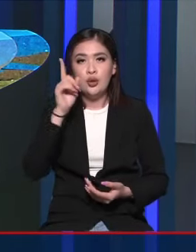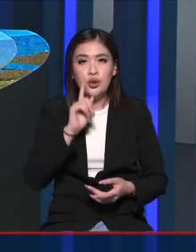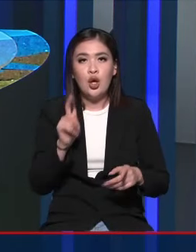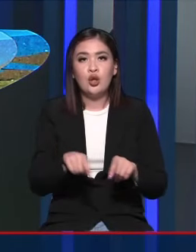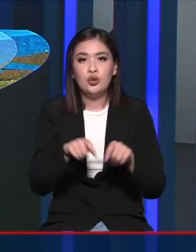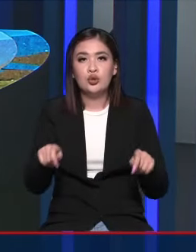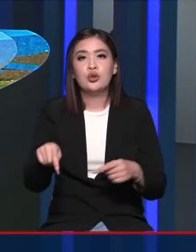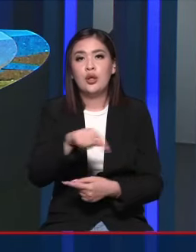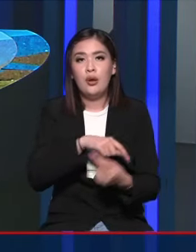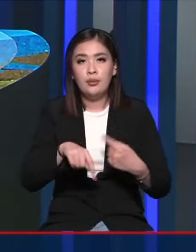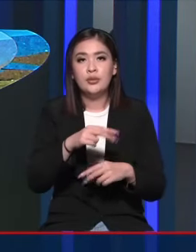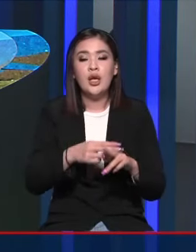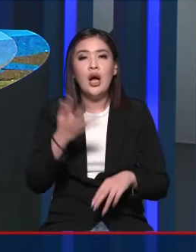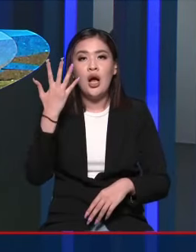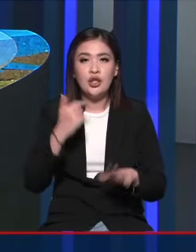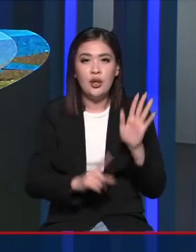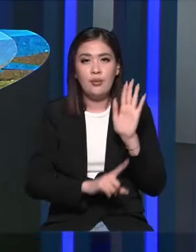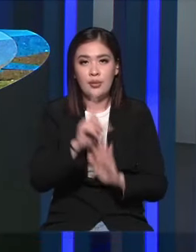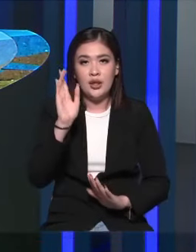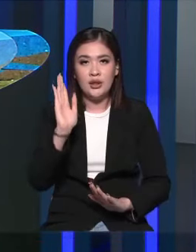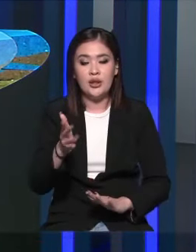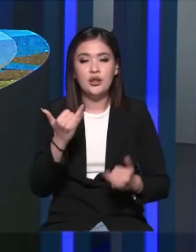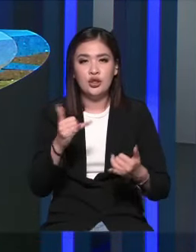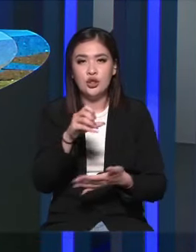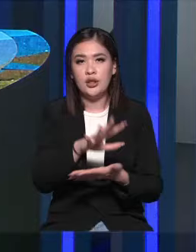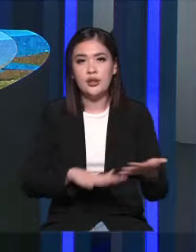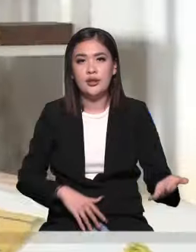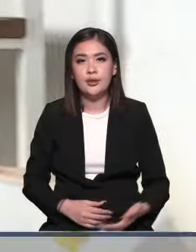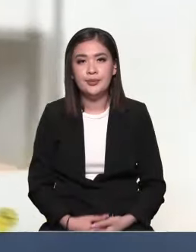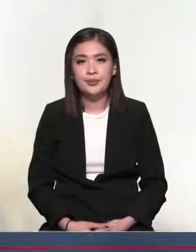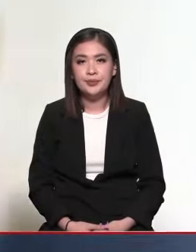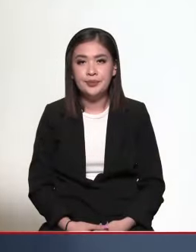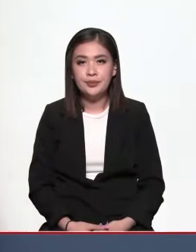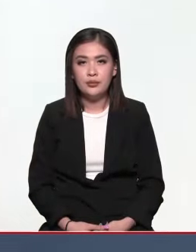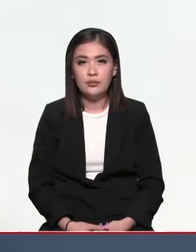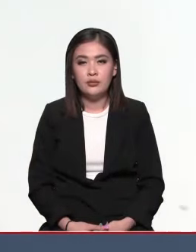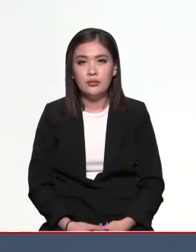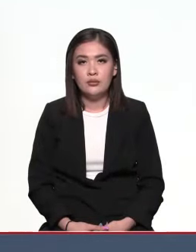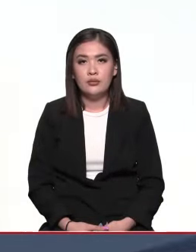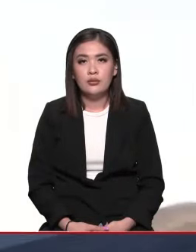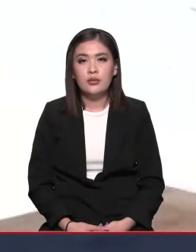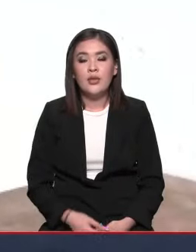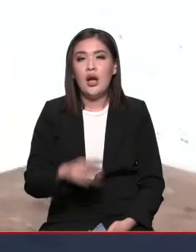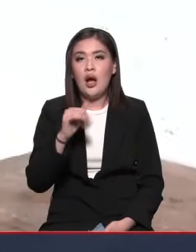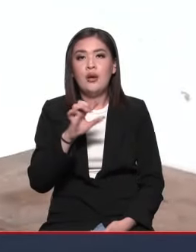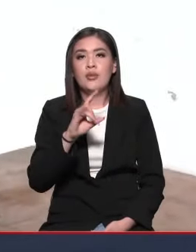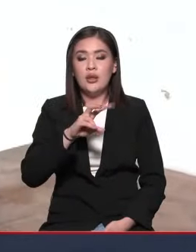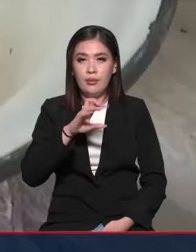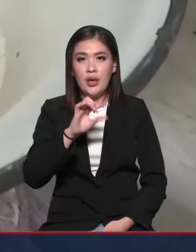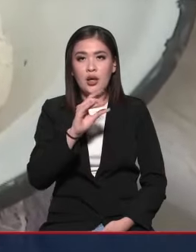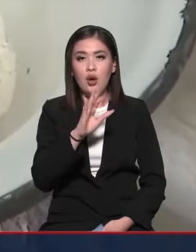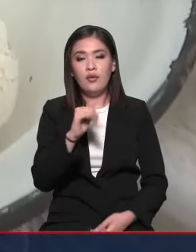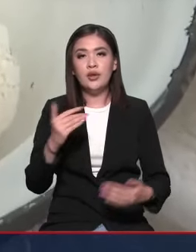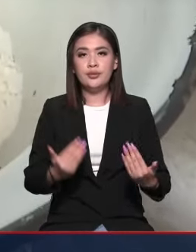беретін жоба биыл қашан басталады? Өңірдегі тілшіміз жалғастырады. Айғаным Қабылбекова Бәйдібек ауданының